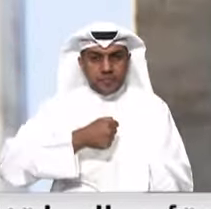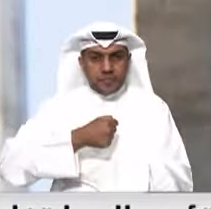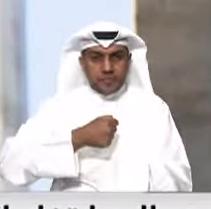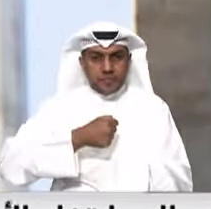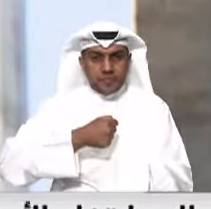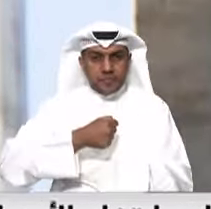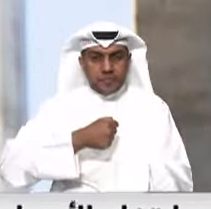عمان